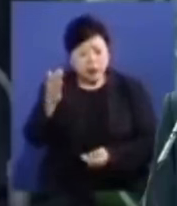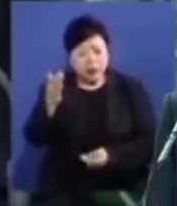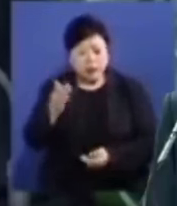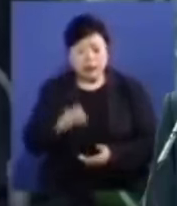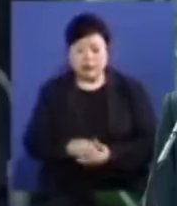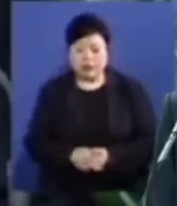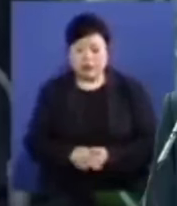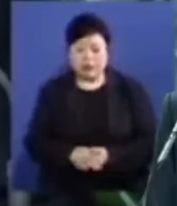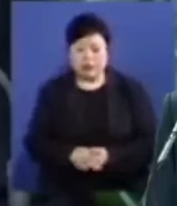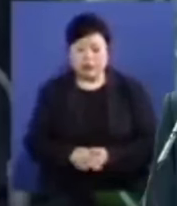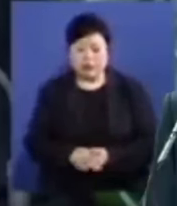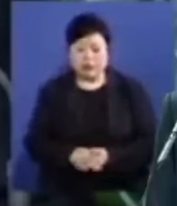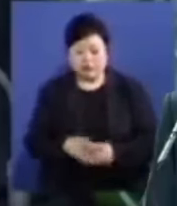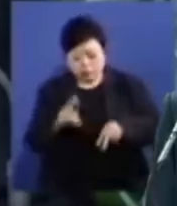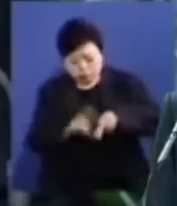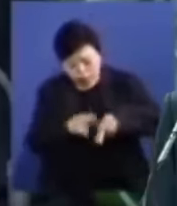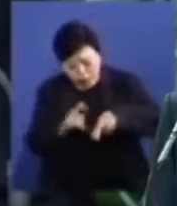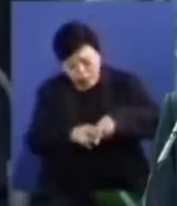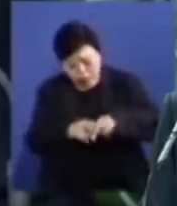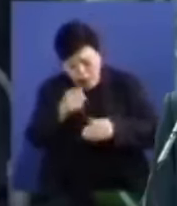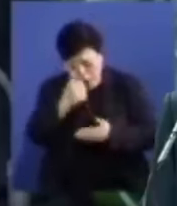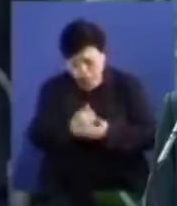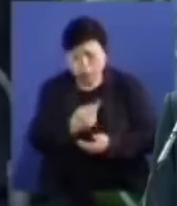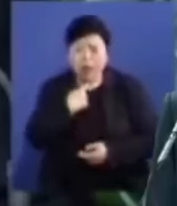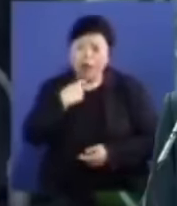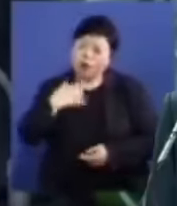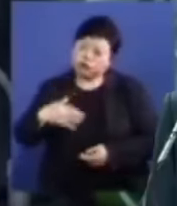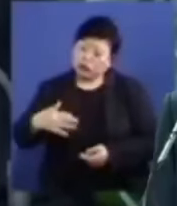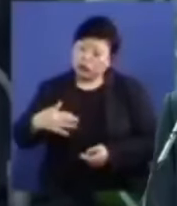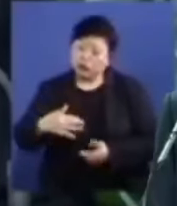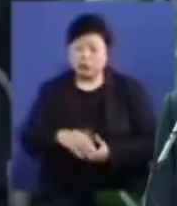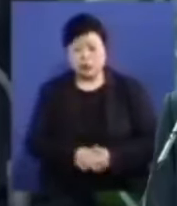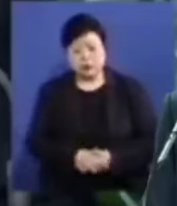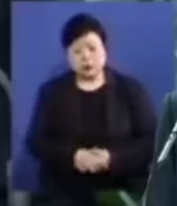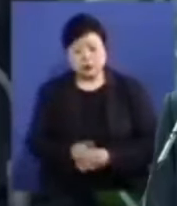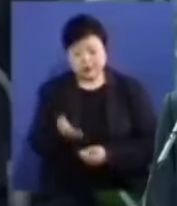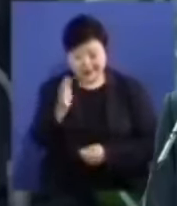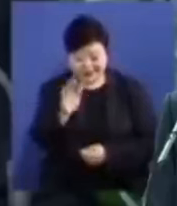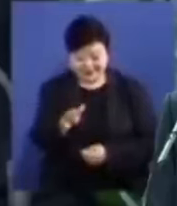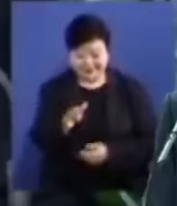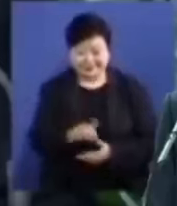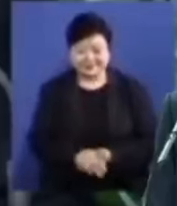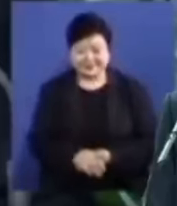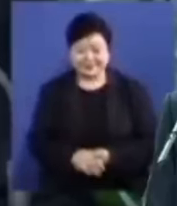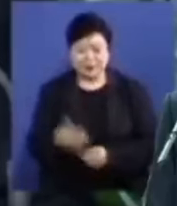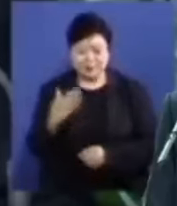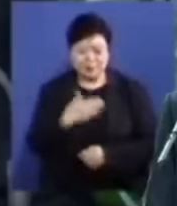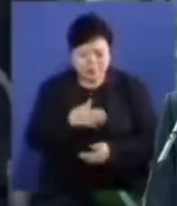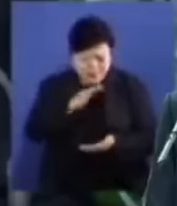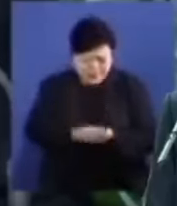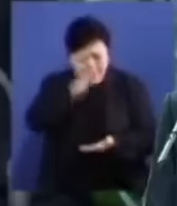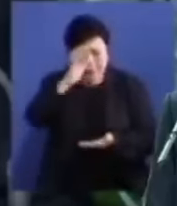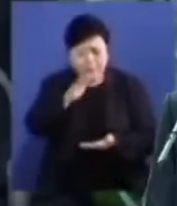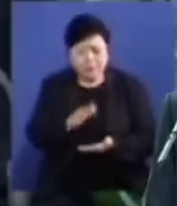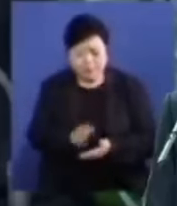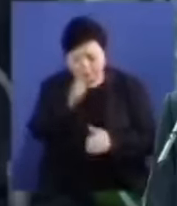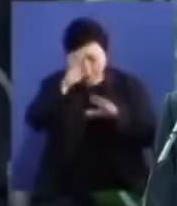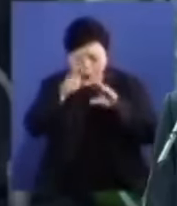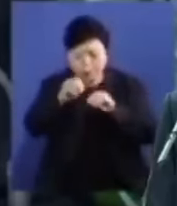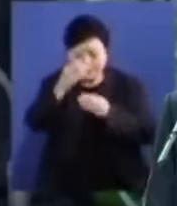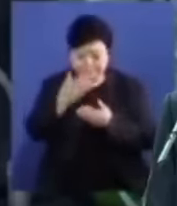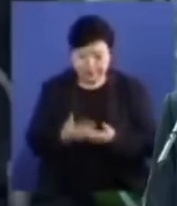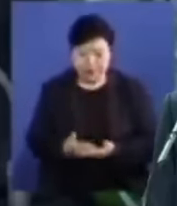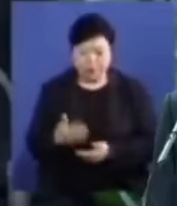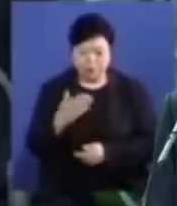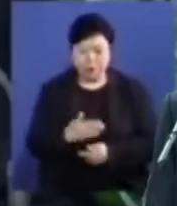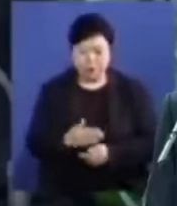나게 하고 어둠하게 할 죄를 지은 것은 없습니다. 그러나 열이 고침을 받고